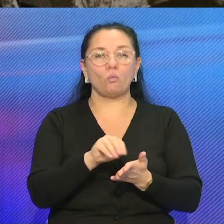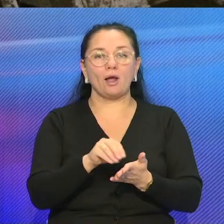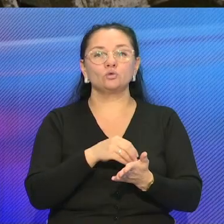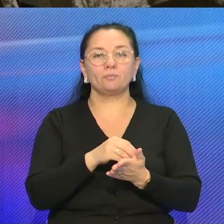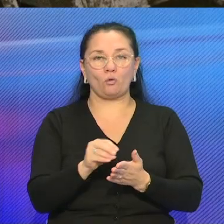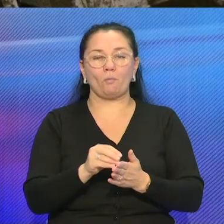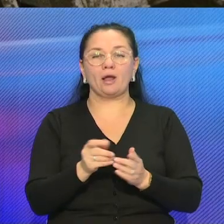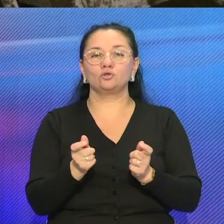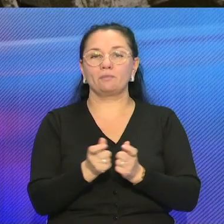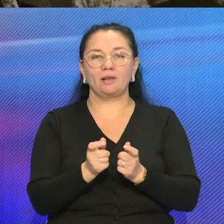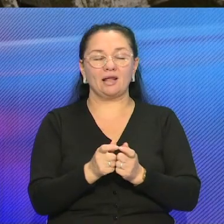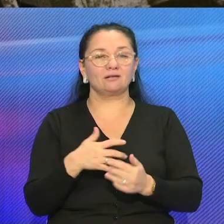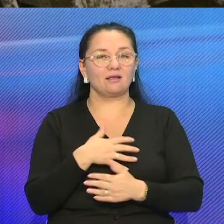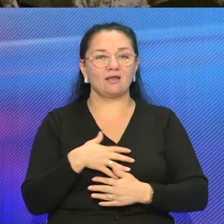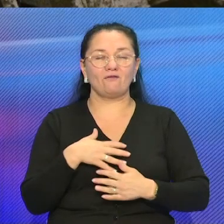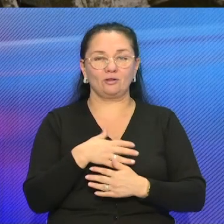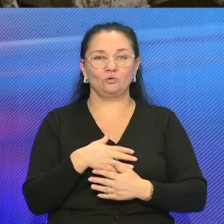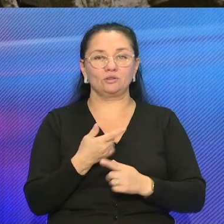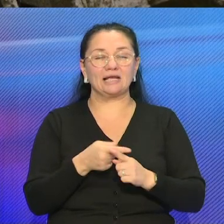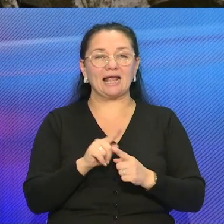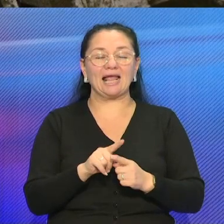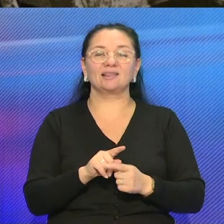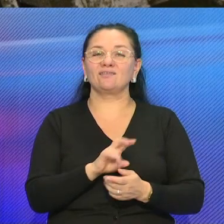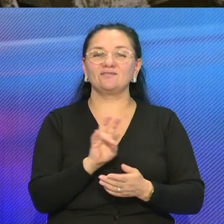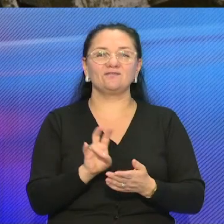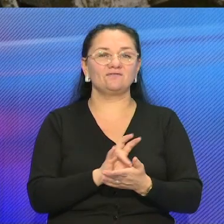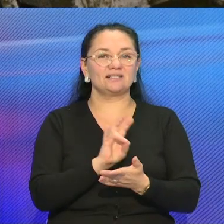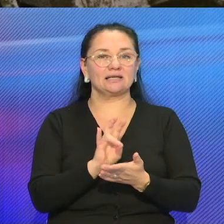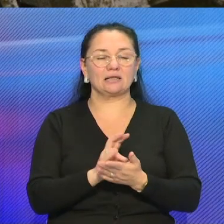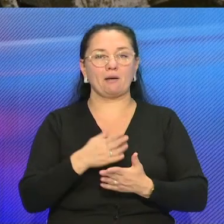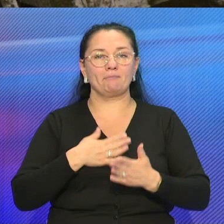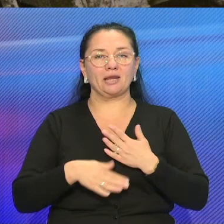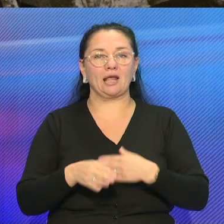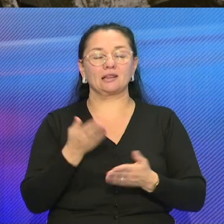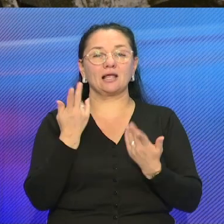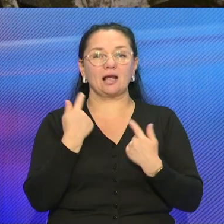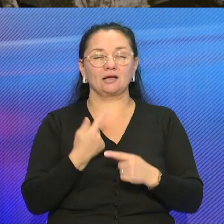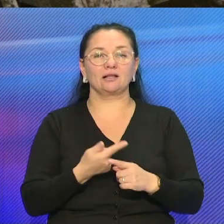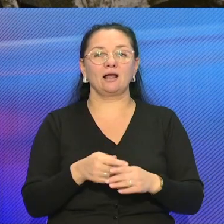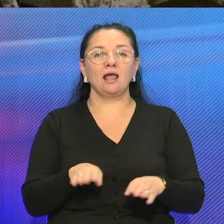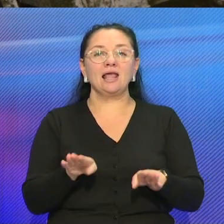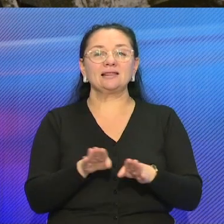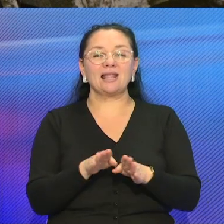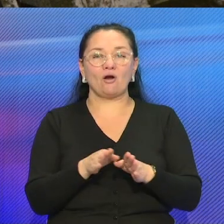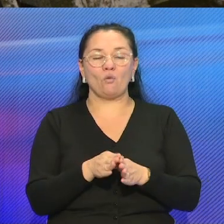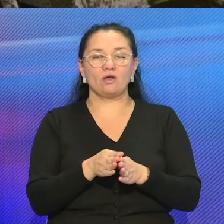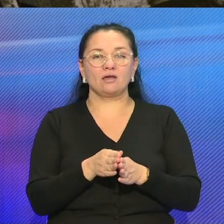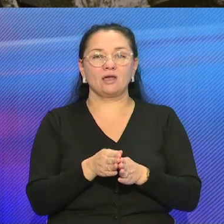волнуйтесь. Вот это всегда приятно, когда вот этот вот дефицит